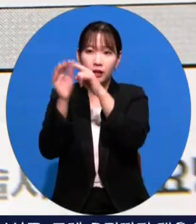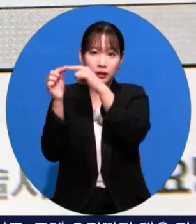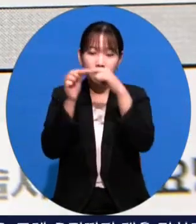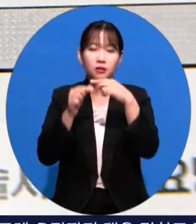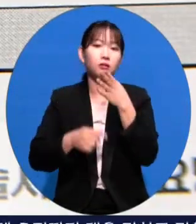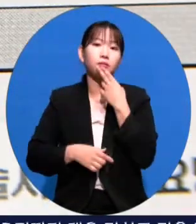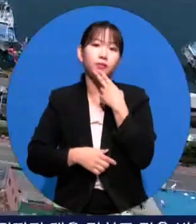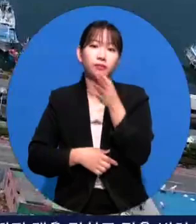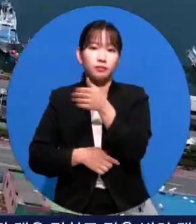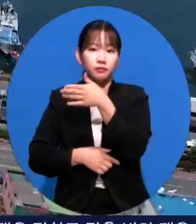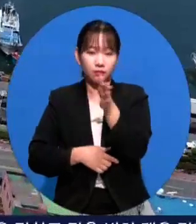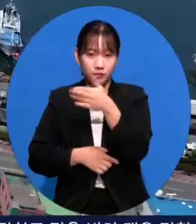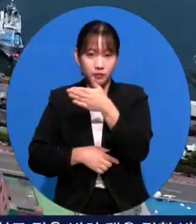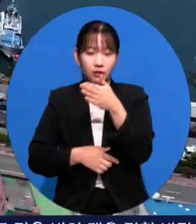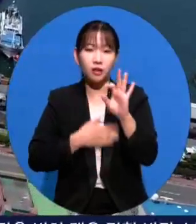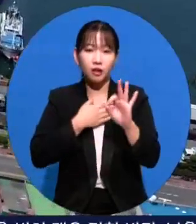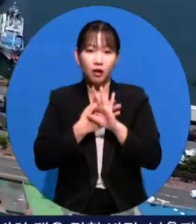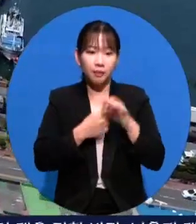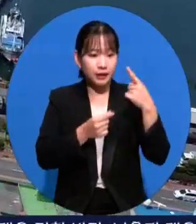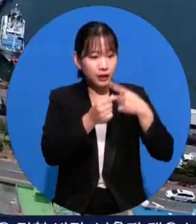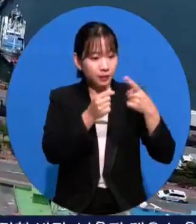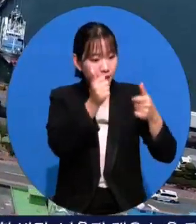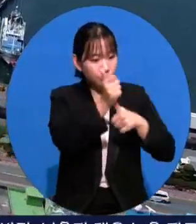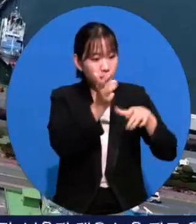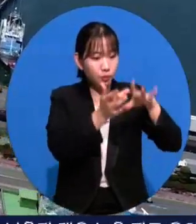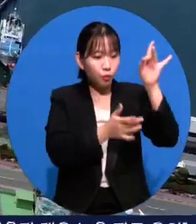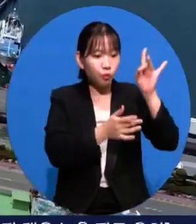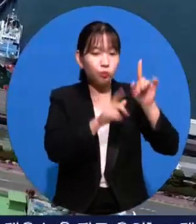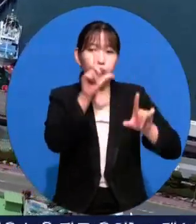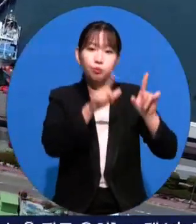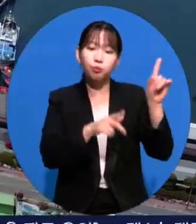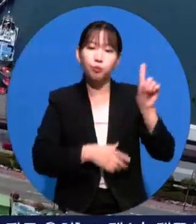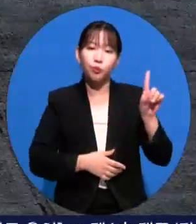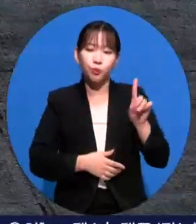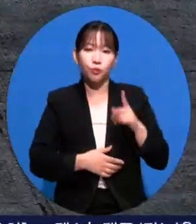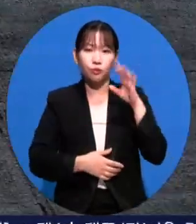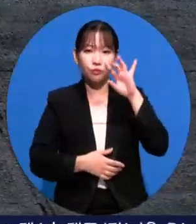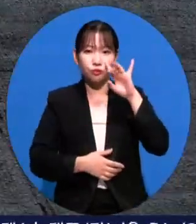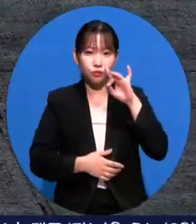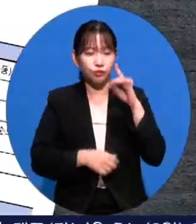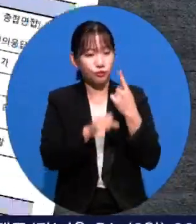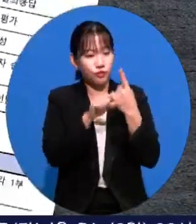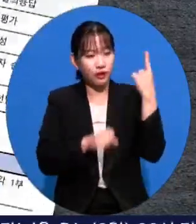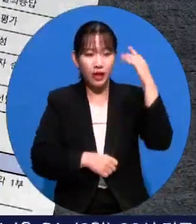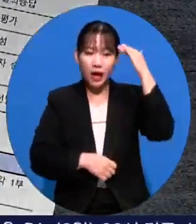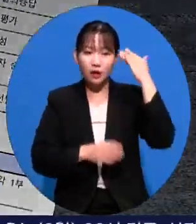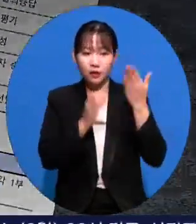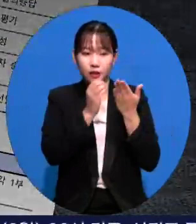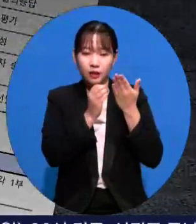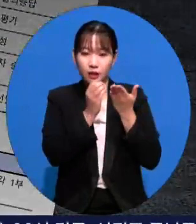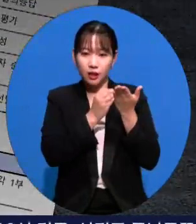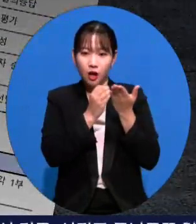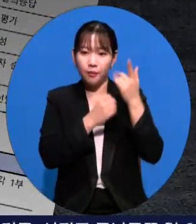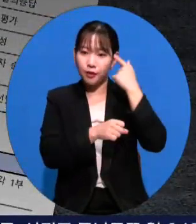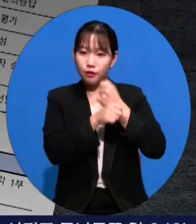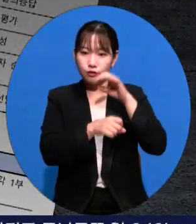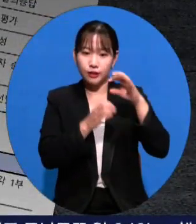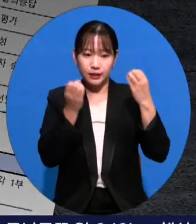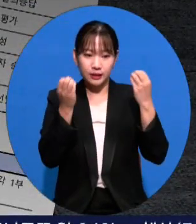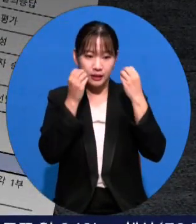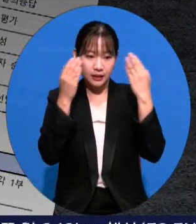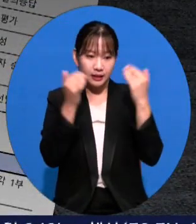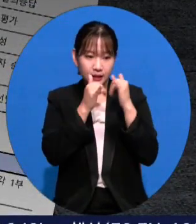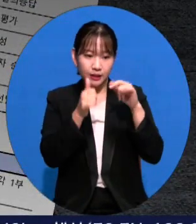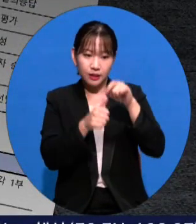아예 없습니다. 그렇다면 초대 부원장 선임은 어떻게 했을까? 지난해 한국서험진흥원 신규 직원 채용